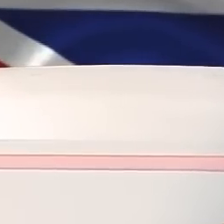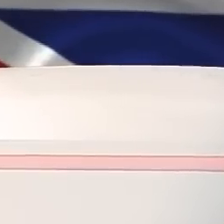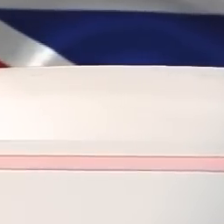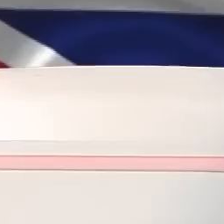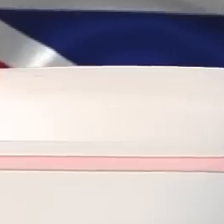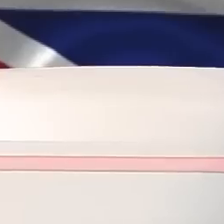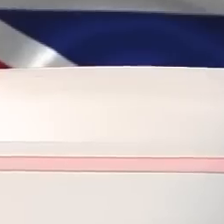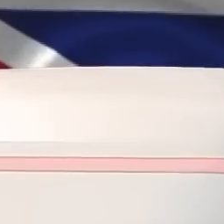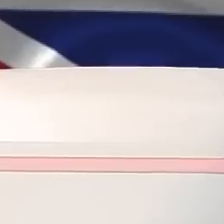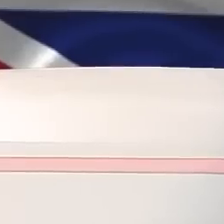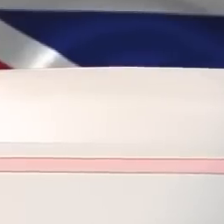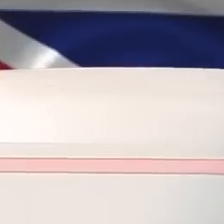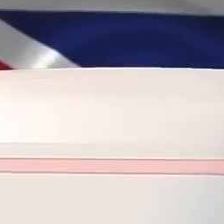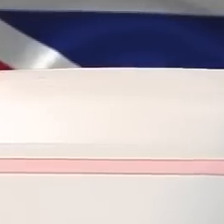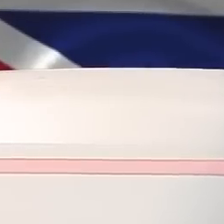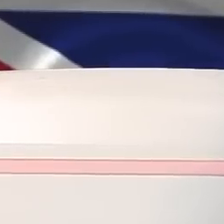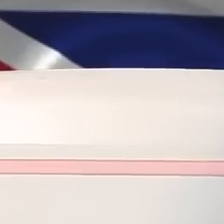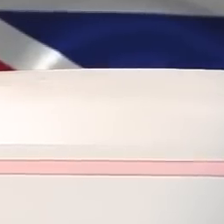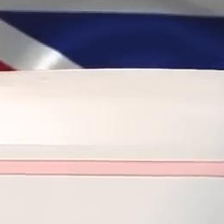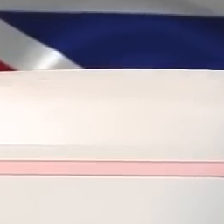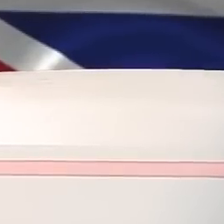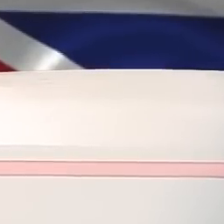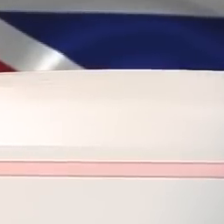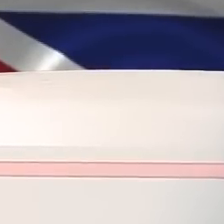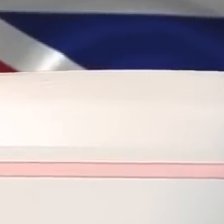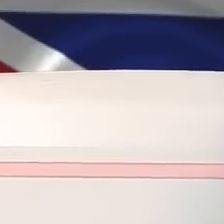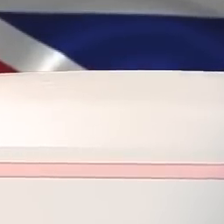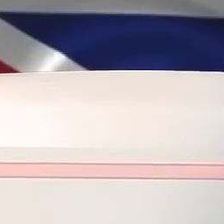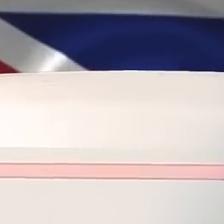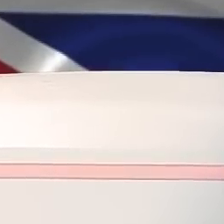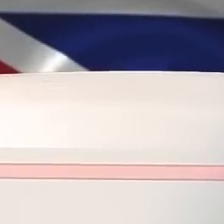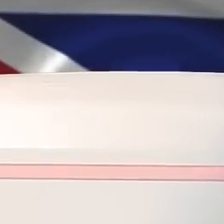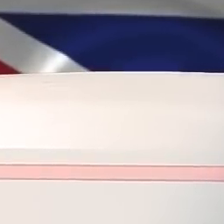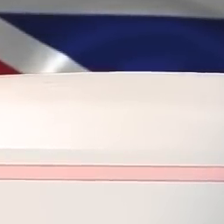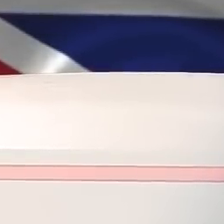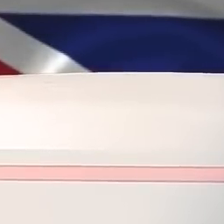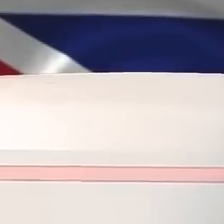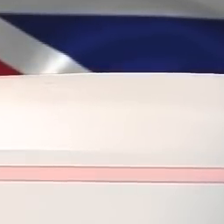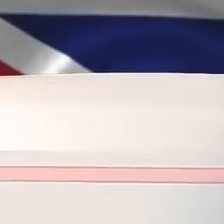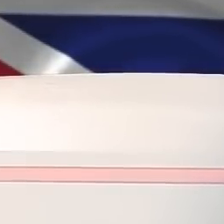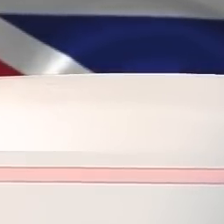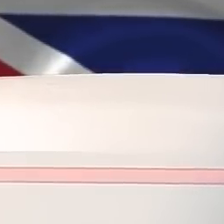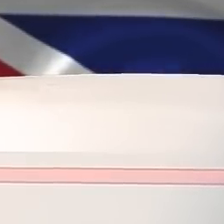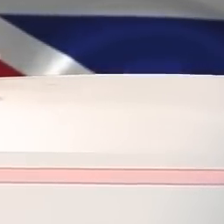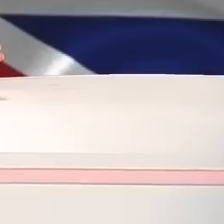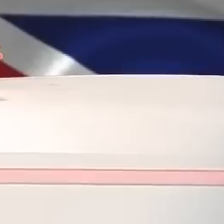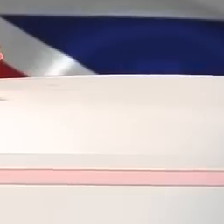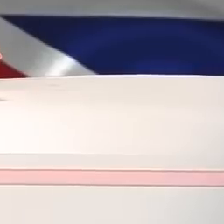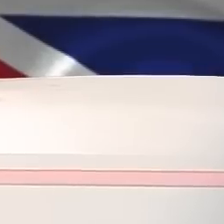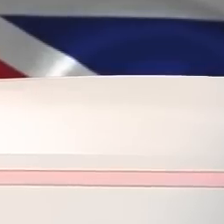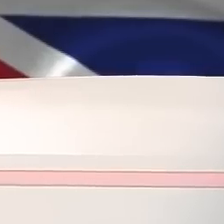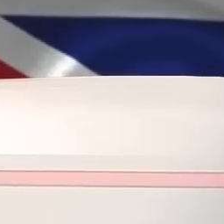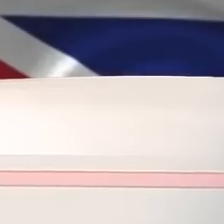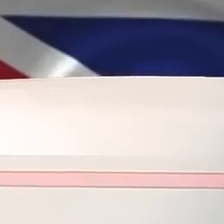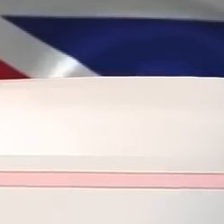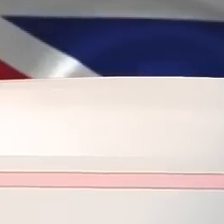Charles, care va avea loc la începutul lunii viitoare. Detaliul care a surprins pe toată lumea este că soția sa, Camilla, este desemnată în document drept regină, astfel